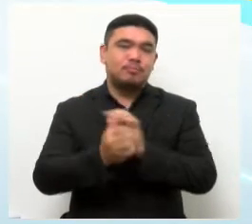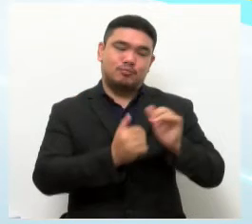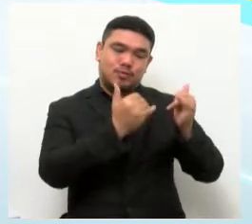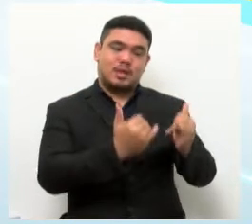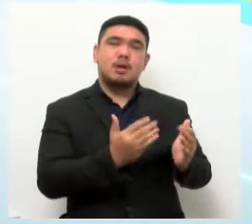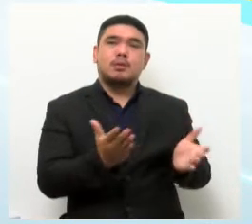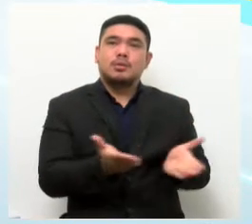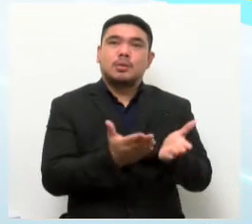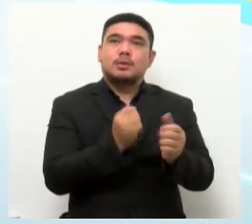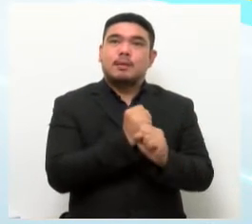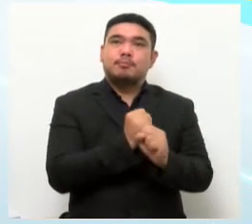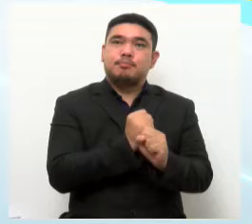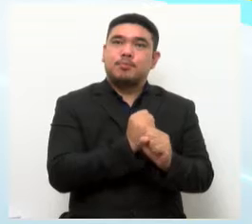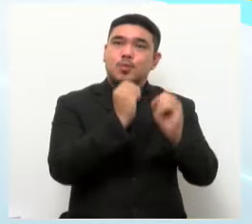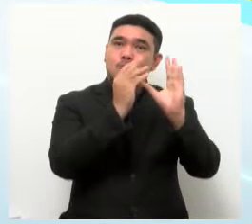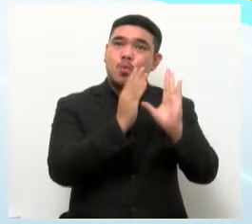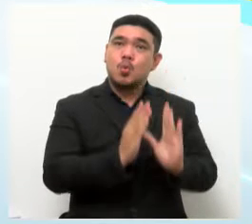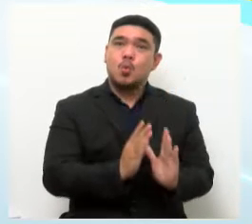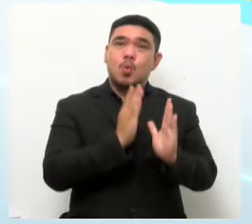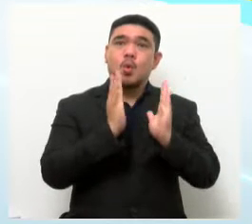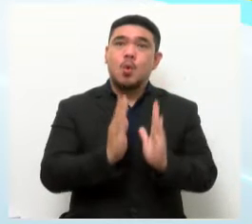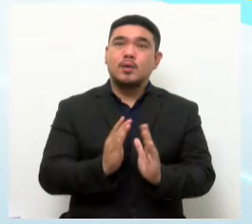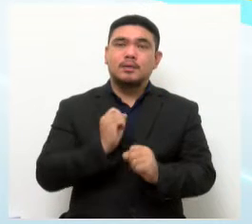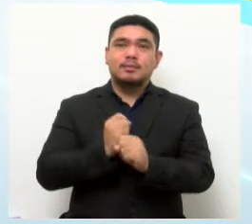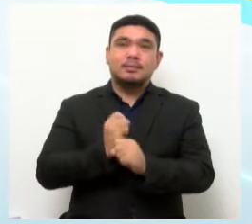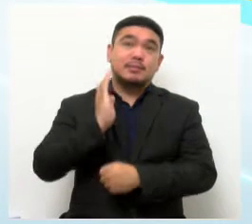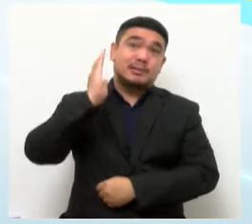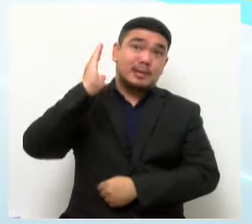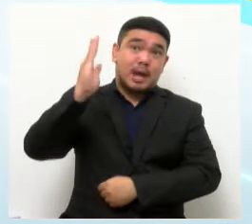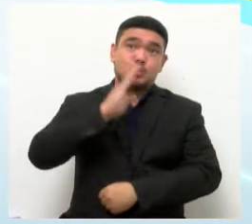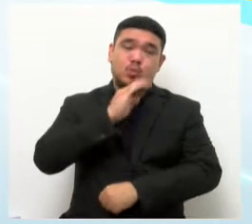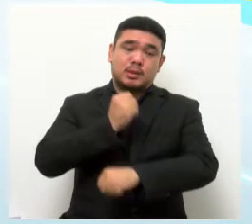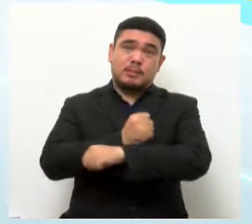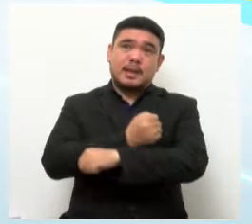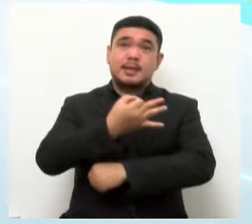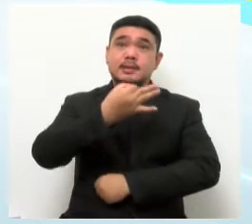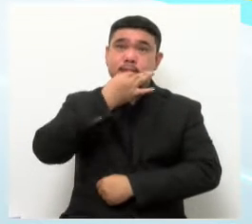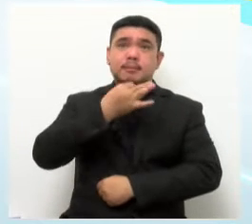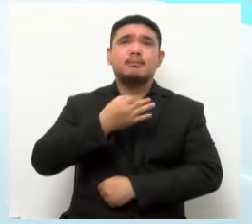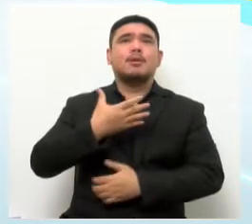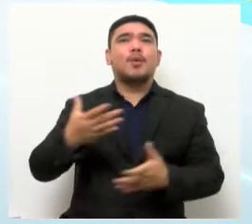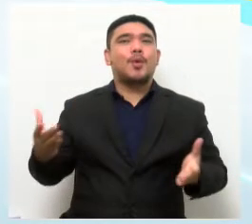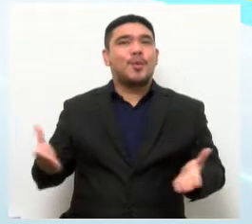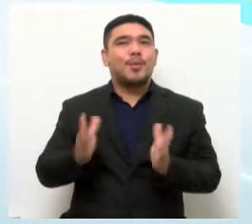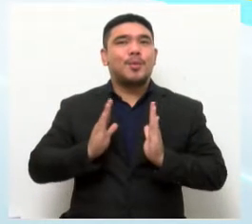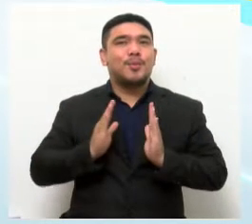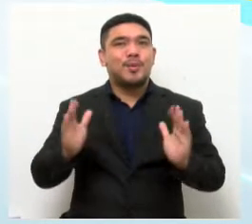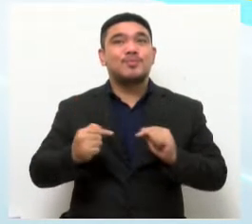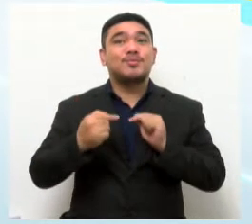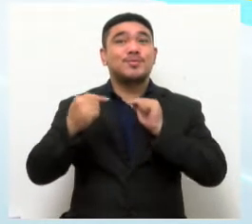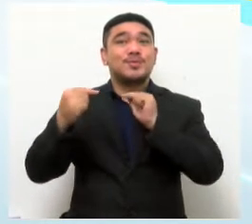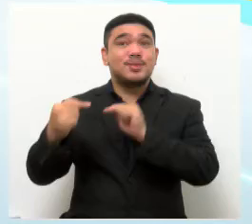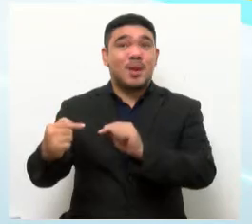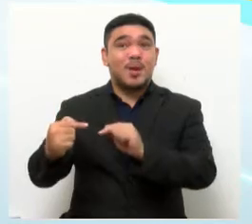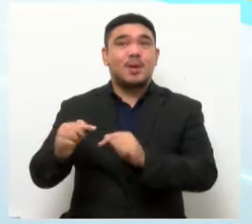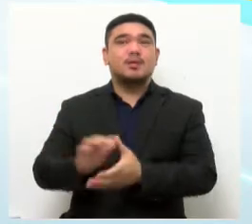ตคนผลิตบุคลากรเป็นการตอบโจทย์ความต้องการของตลาดแรงงานในปัจจุบันมากๆเลยทีเดียวค่ะขอบคุณมากๆเลยนะคะเราไปต่อเนื่องกันค่ะกับ